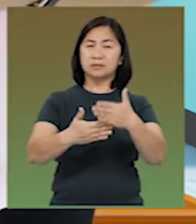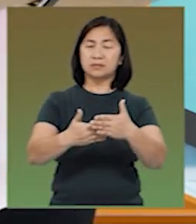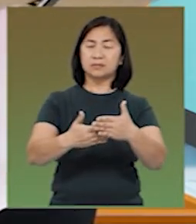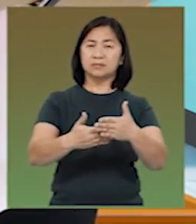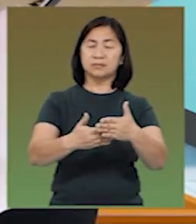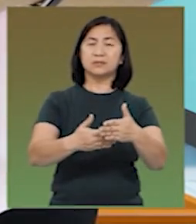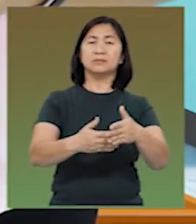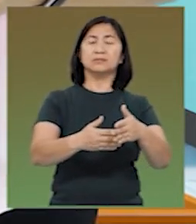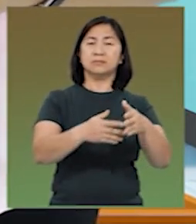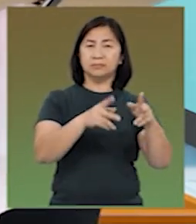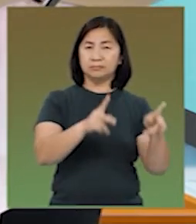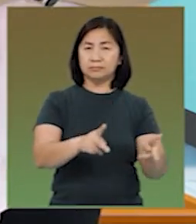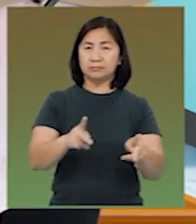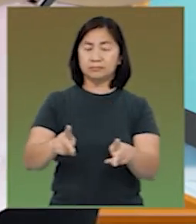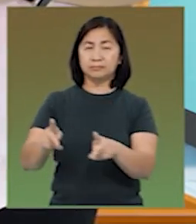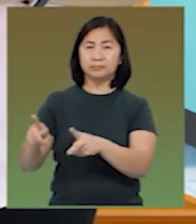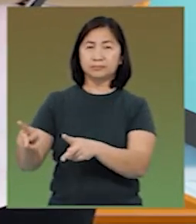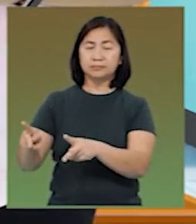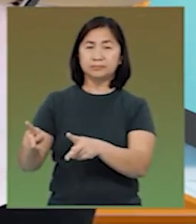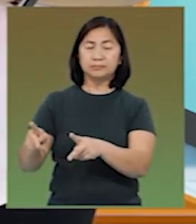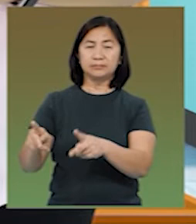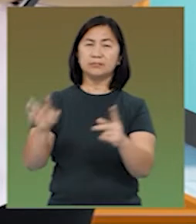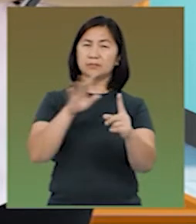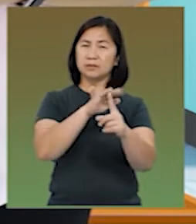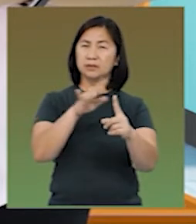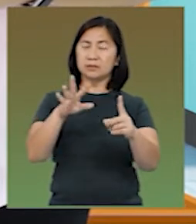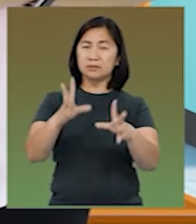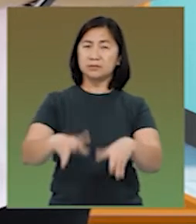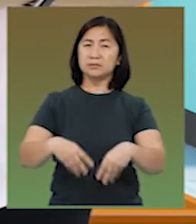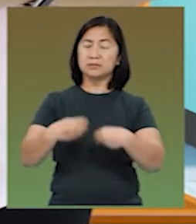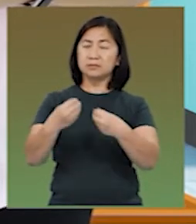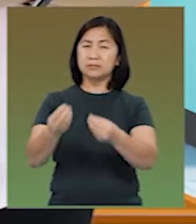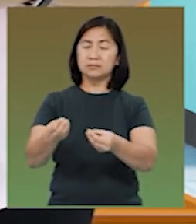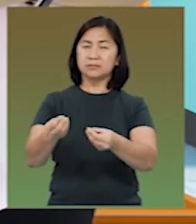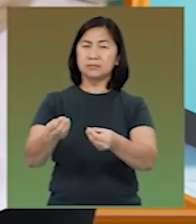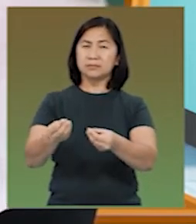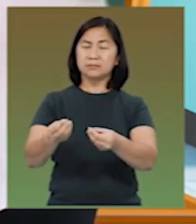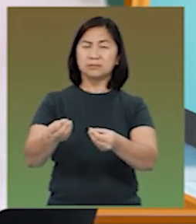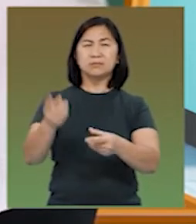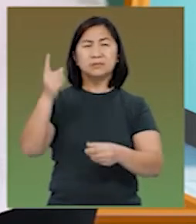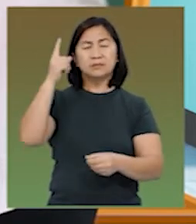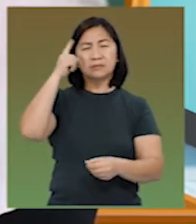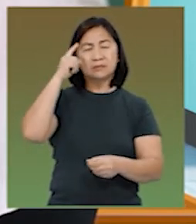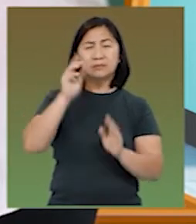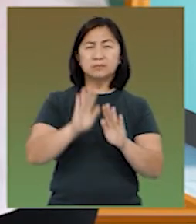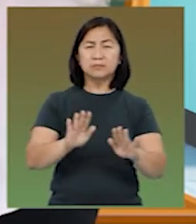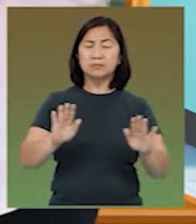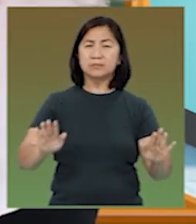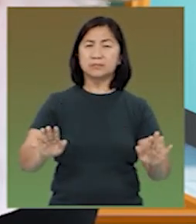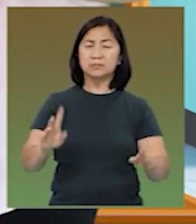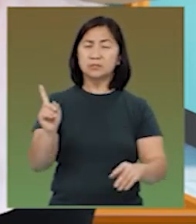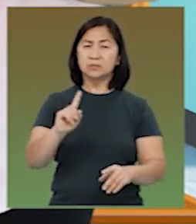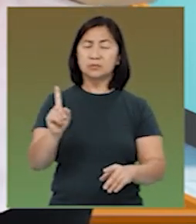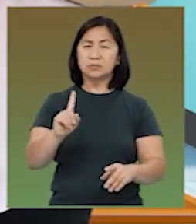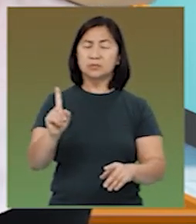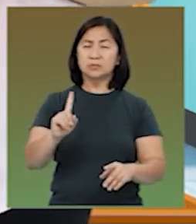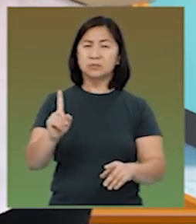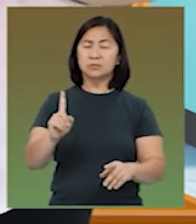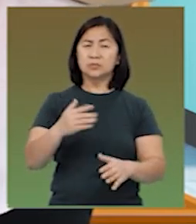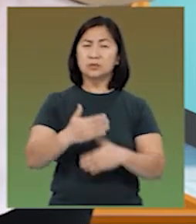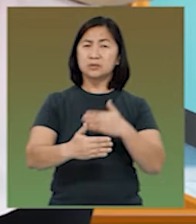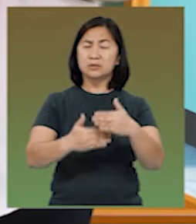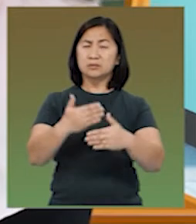Susunod ang plan. Suriing mabuti ang mga given. Sa palagay nyo, kids,